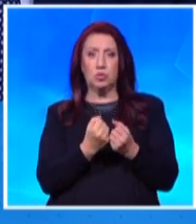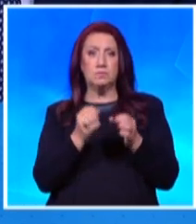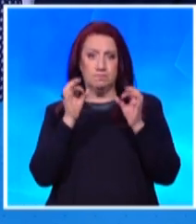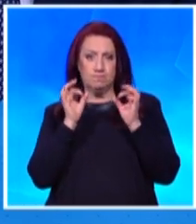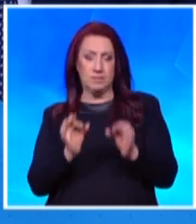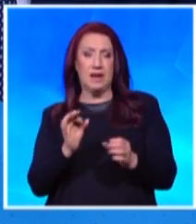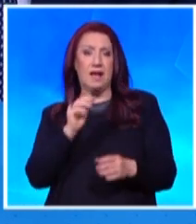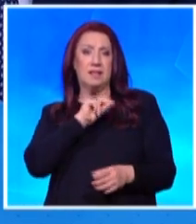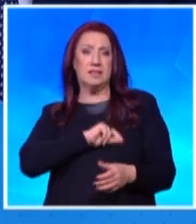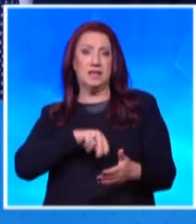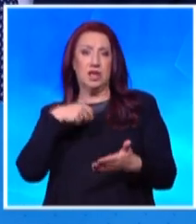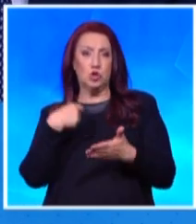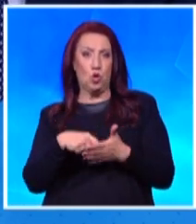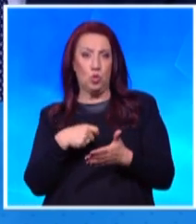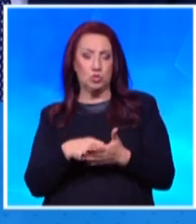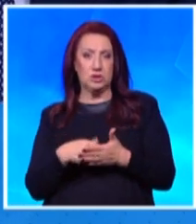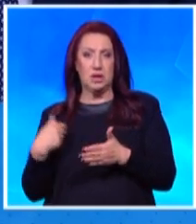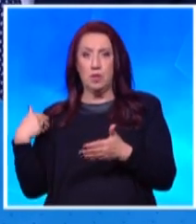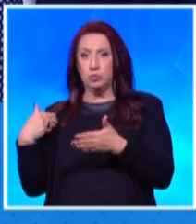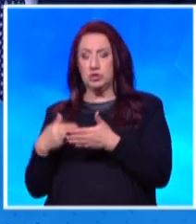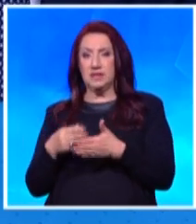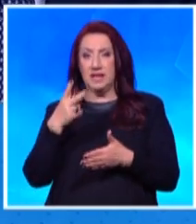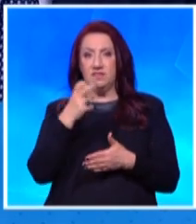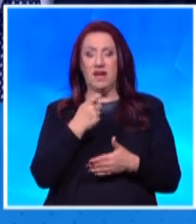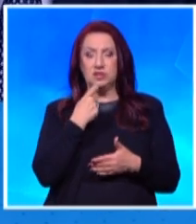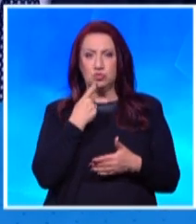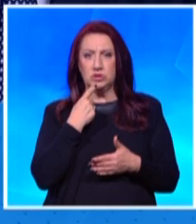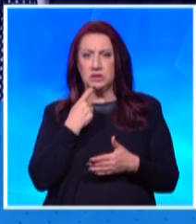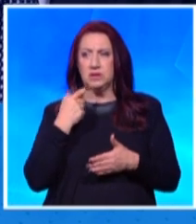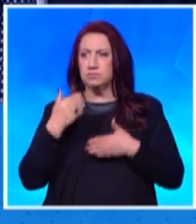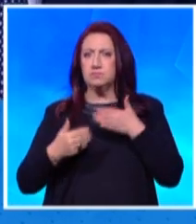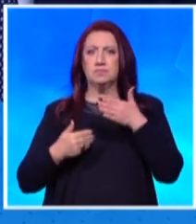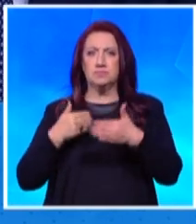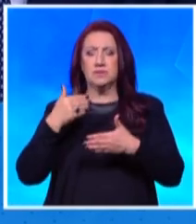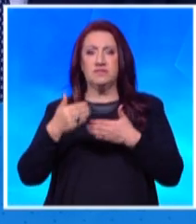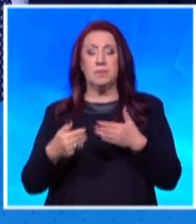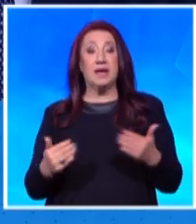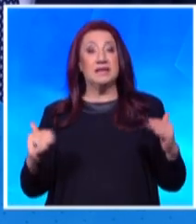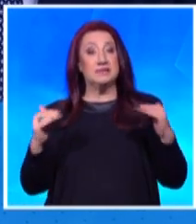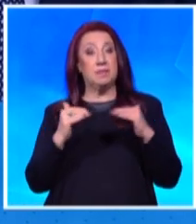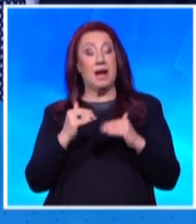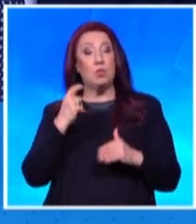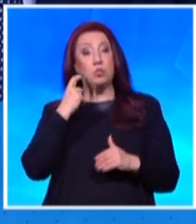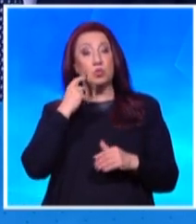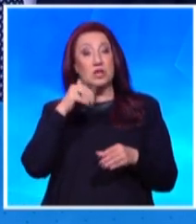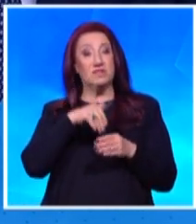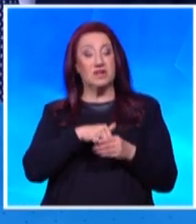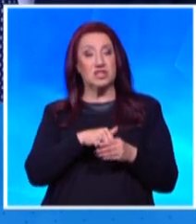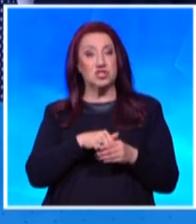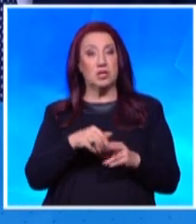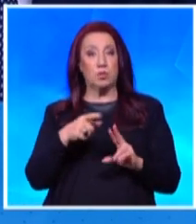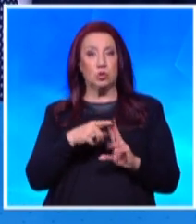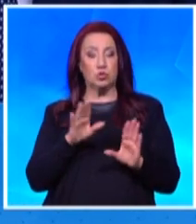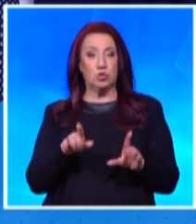и през последните, така бих казал, 20-ти на години като темп, говоря спрямо брутния вътрешен продукт, както и на реално нарастване на